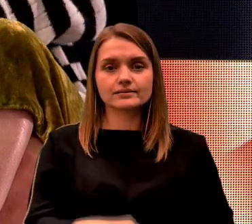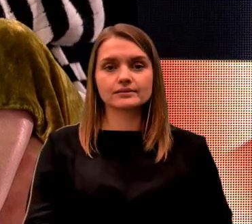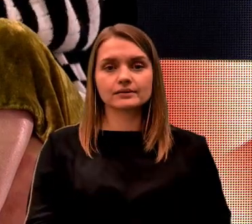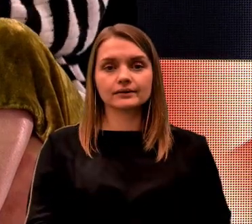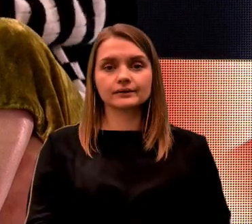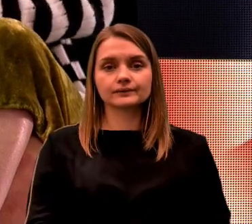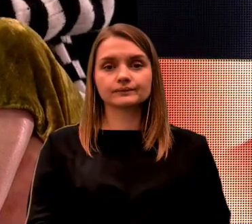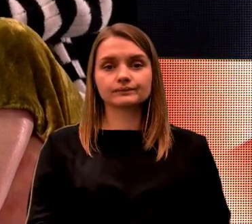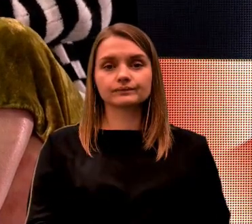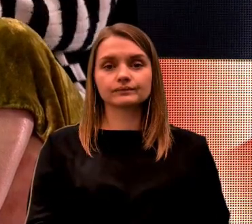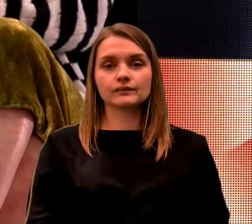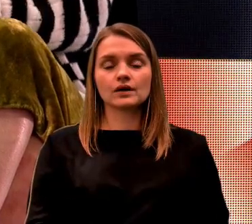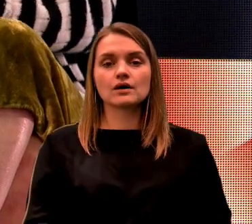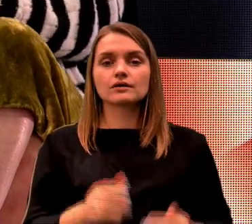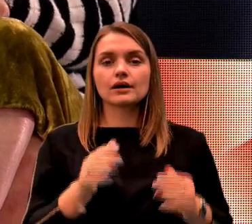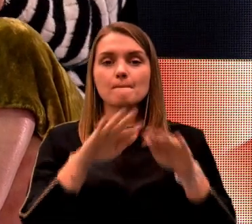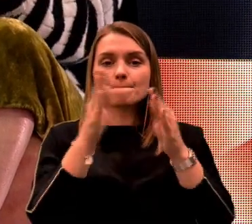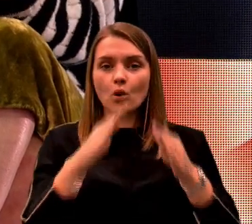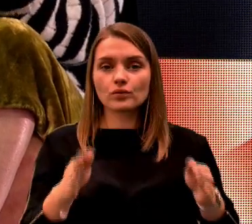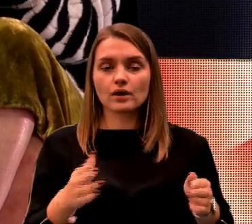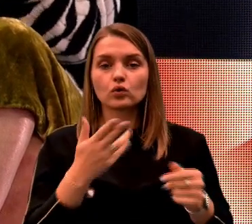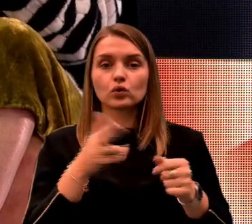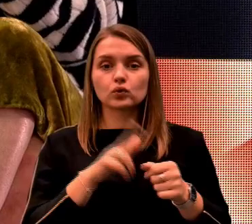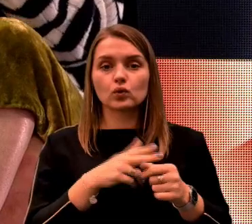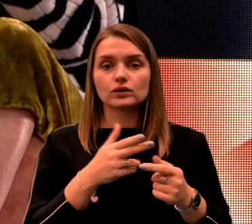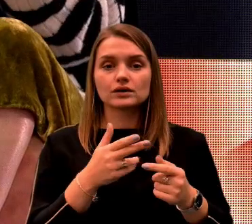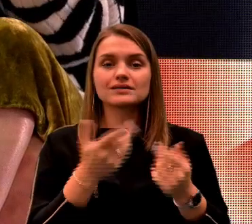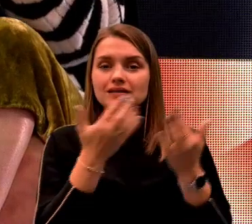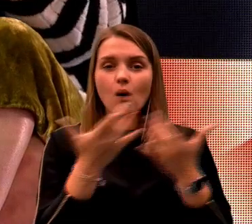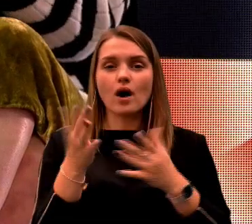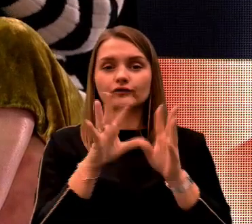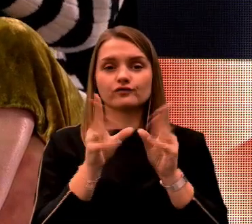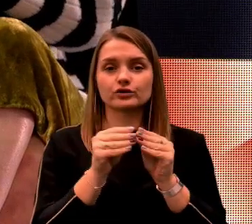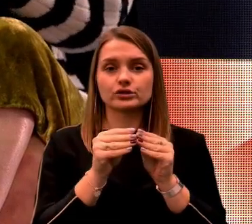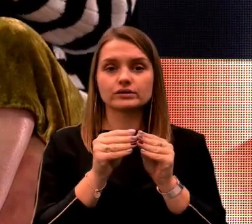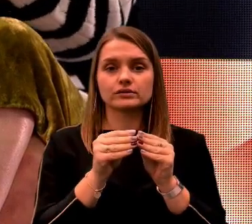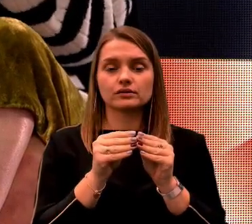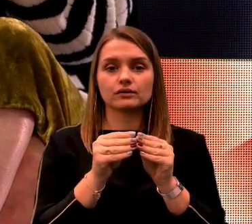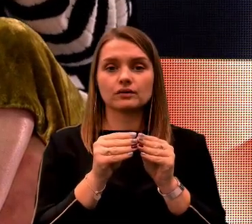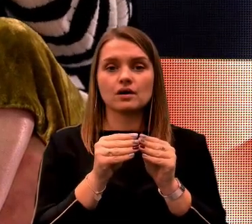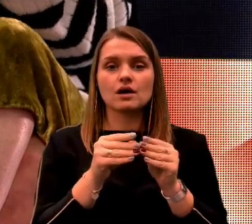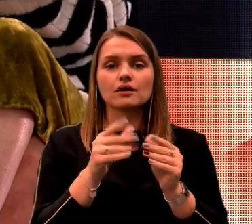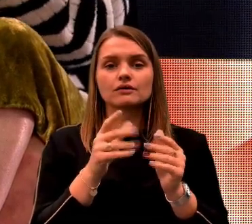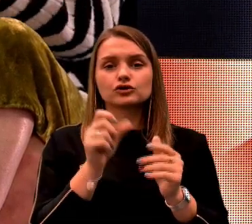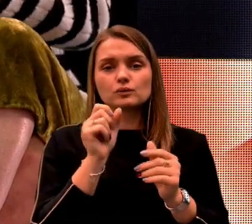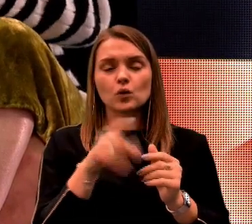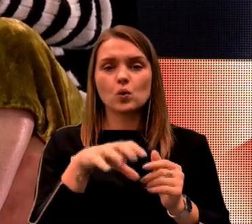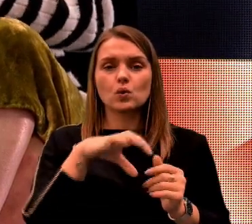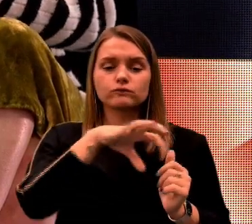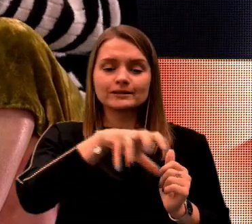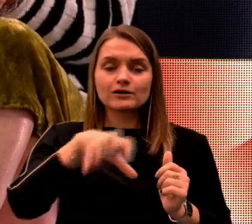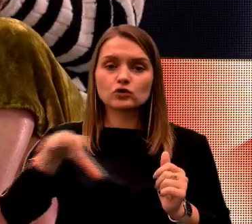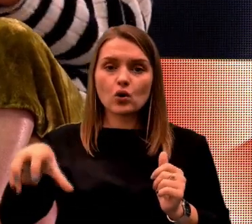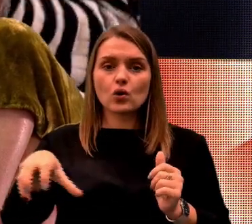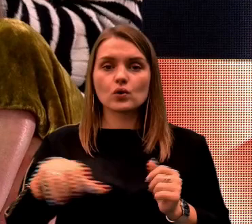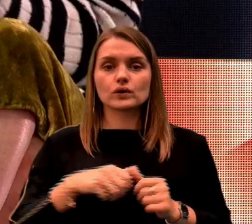to nie jest jakiś taki model, który załatwia nam wszystko, dlatego że tak jak ty powiedziałeś, to są pewne sektory, gdzie